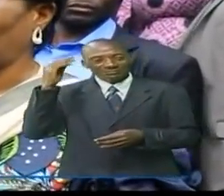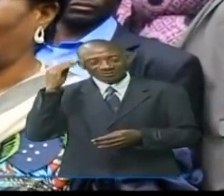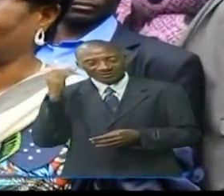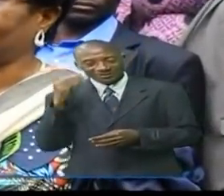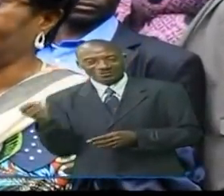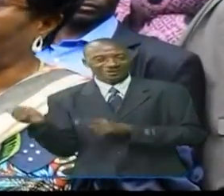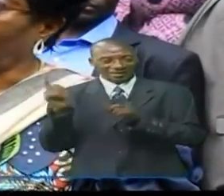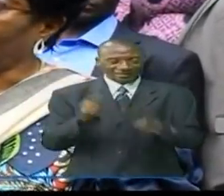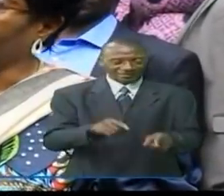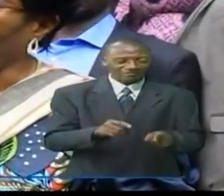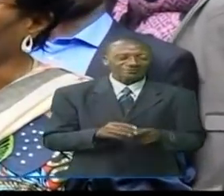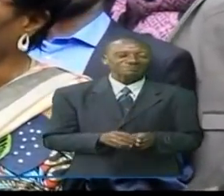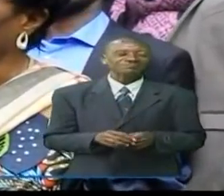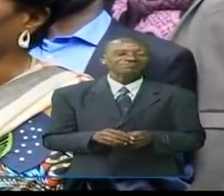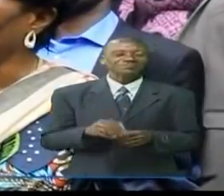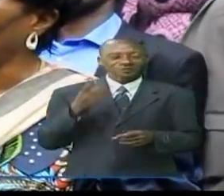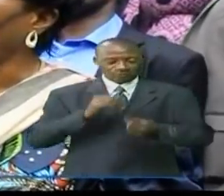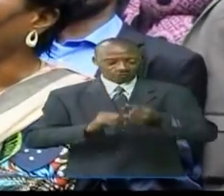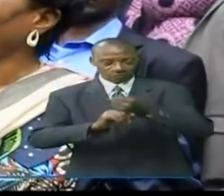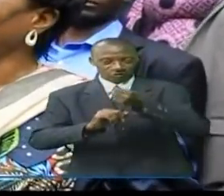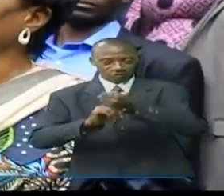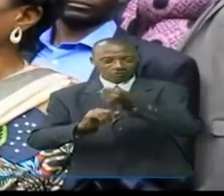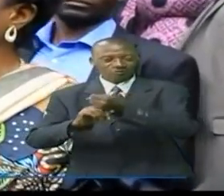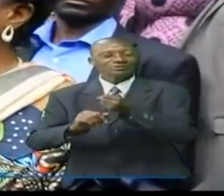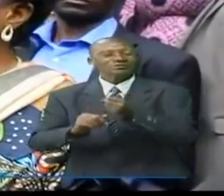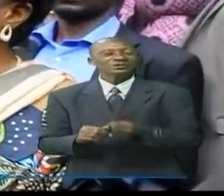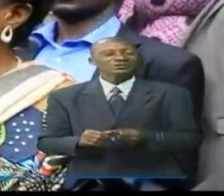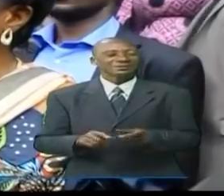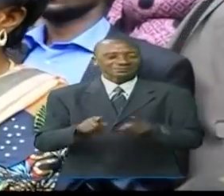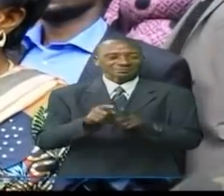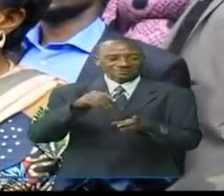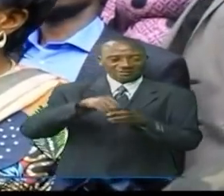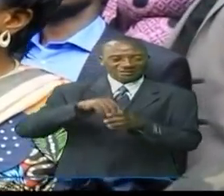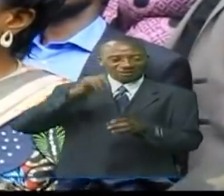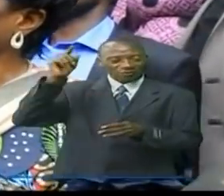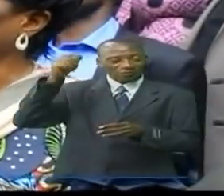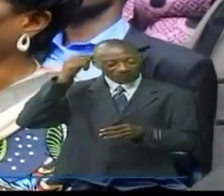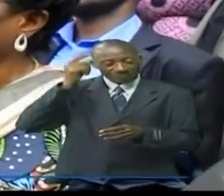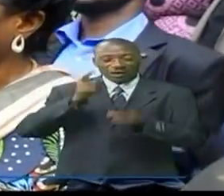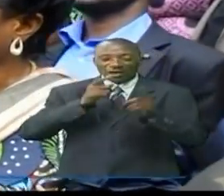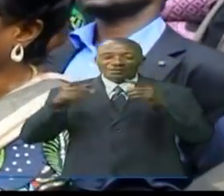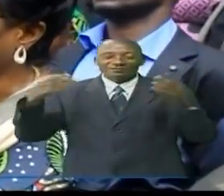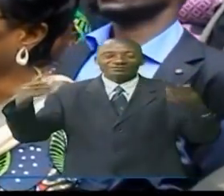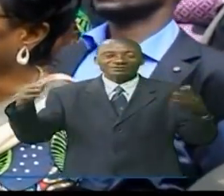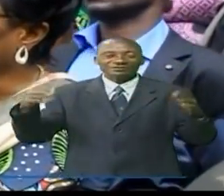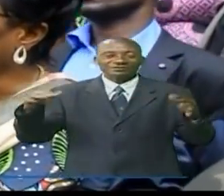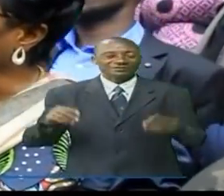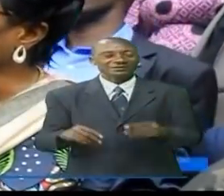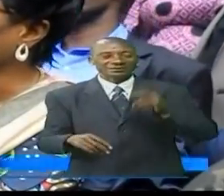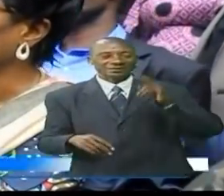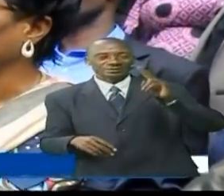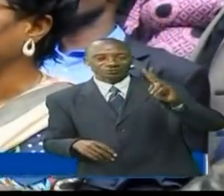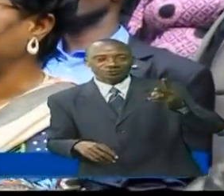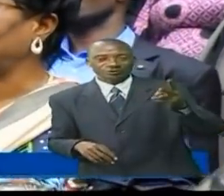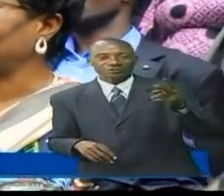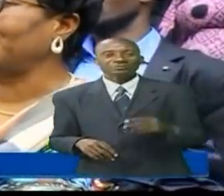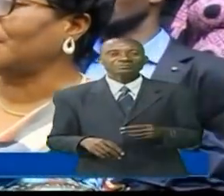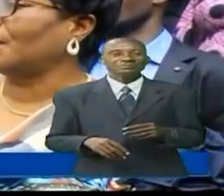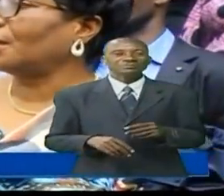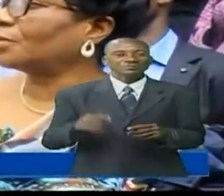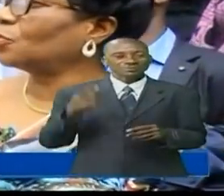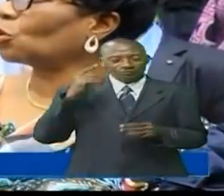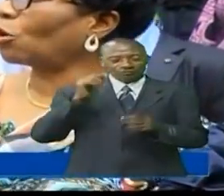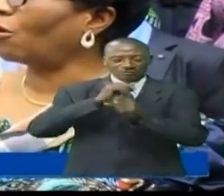sommes assignés dans le gouvernement. Et le deuxième axe, c'est la lutte contre les